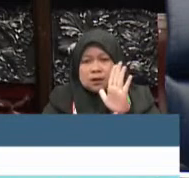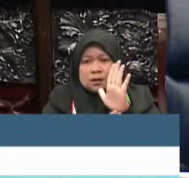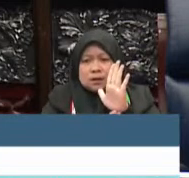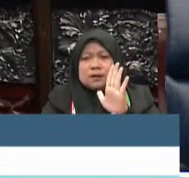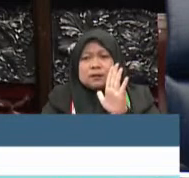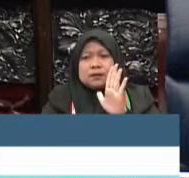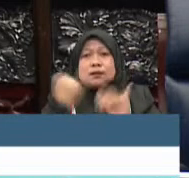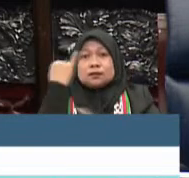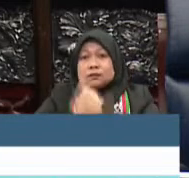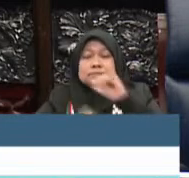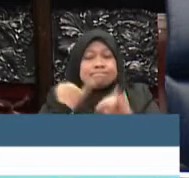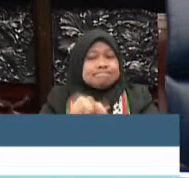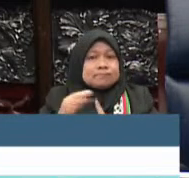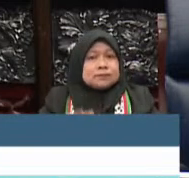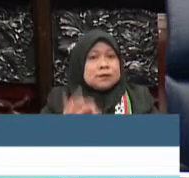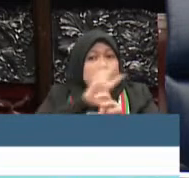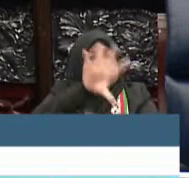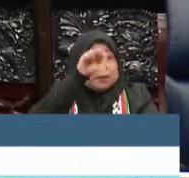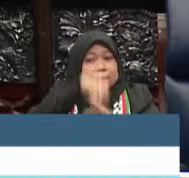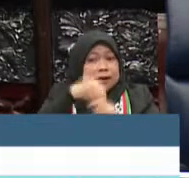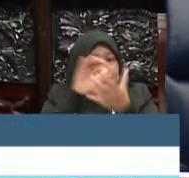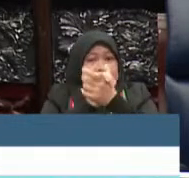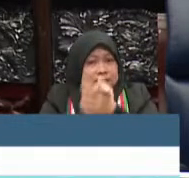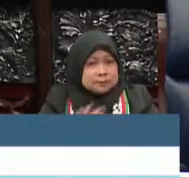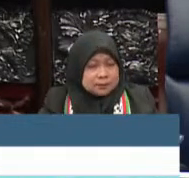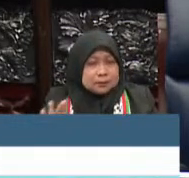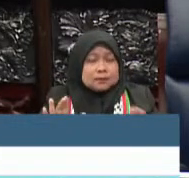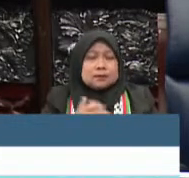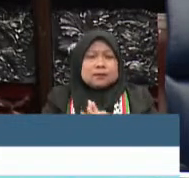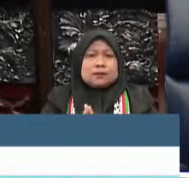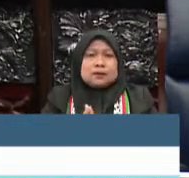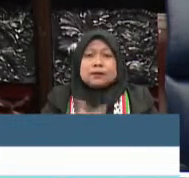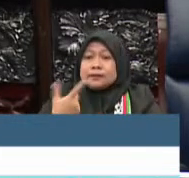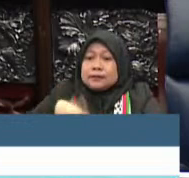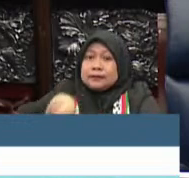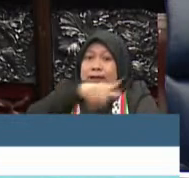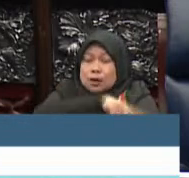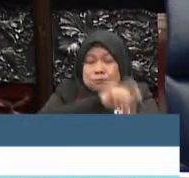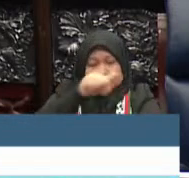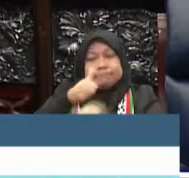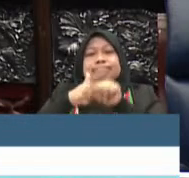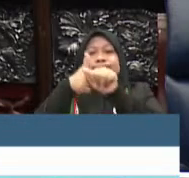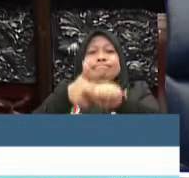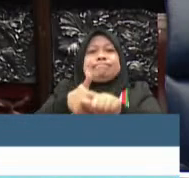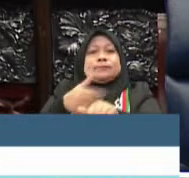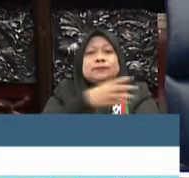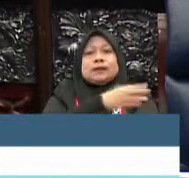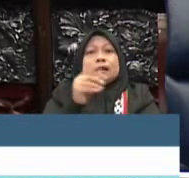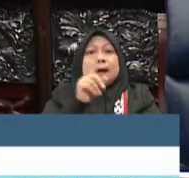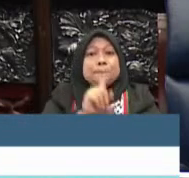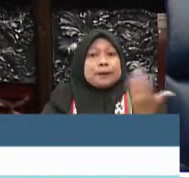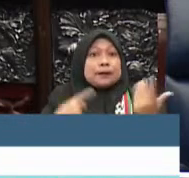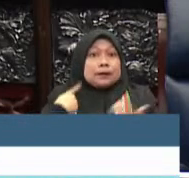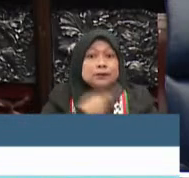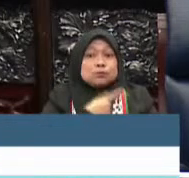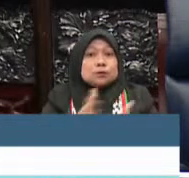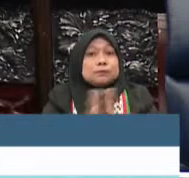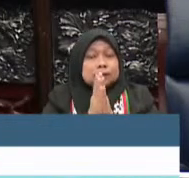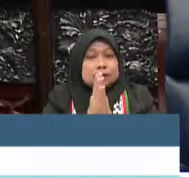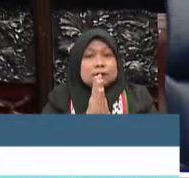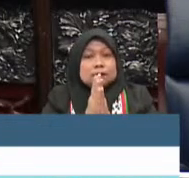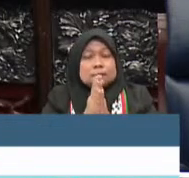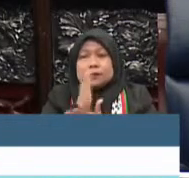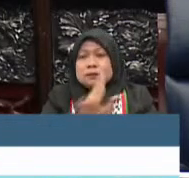konvensyen antarabangsa terutamanya yang melibatkan keselamatan di laut mesti kita patuhi. Dan apa yang telah kita minta